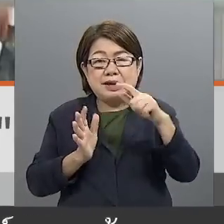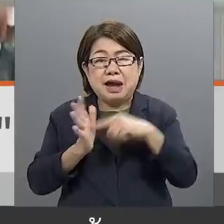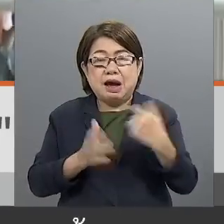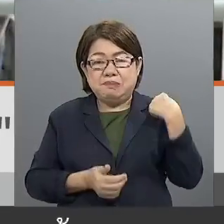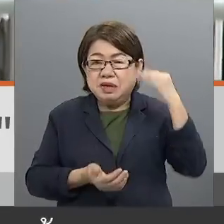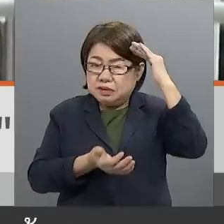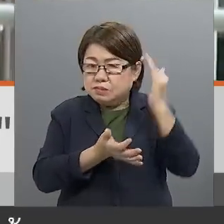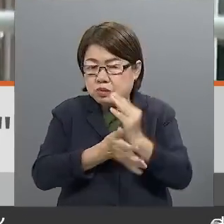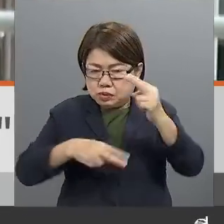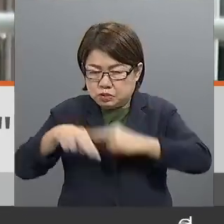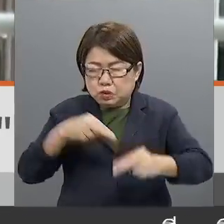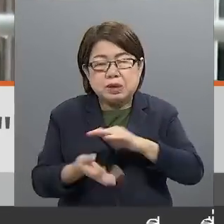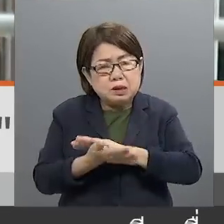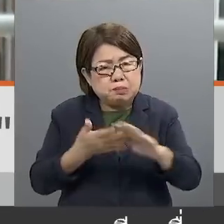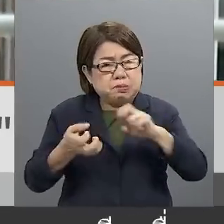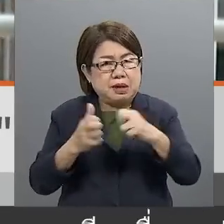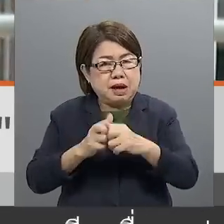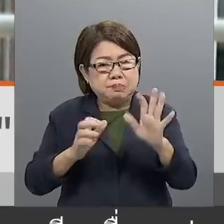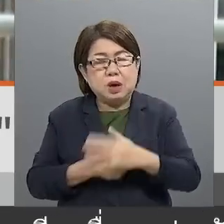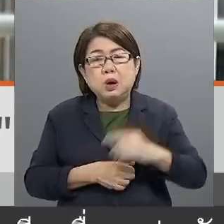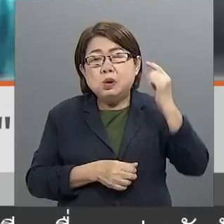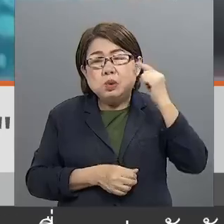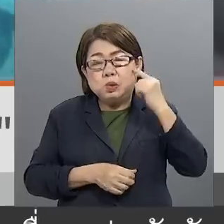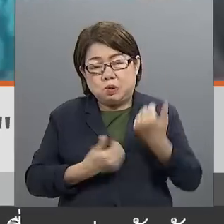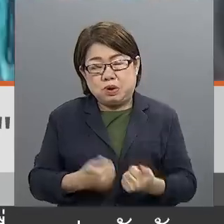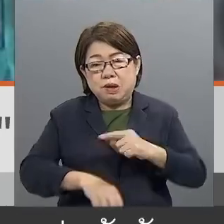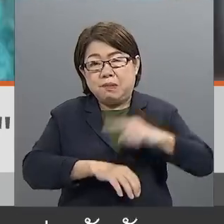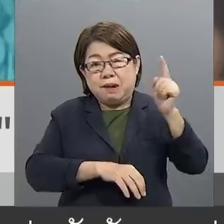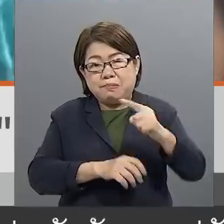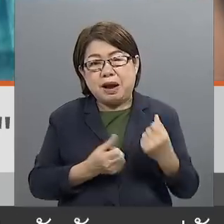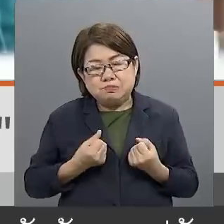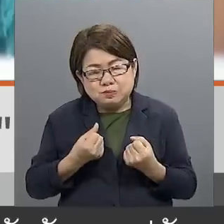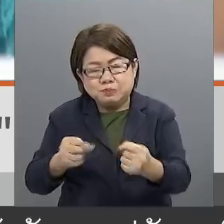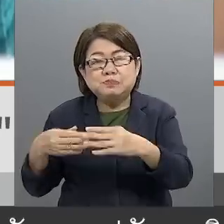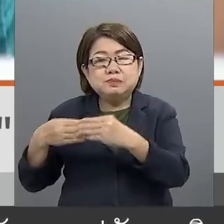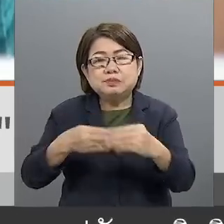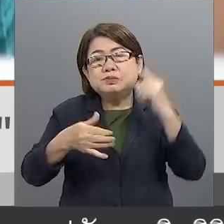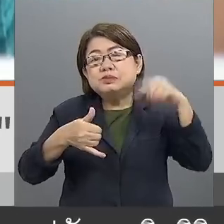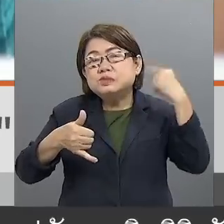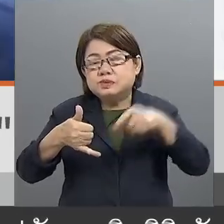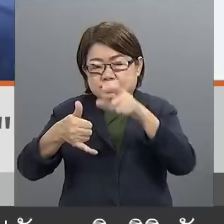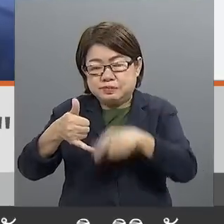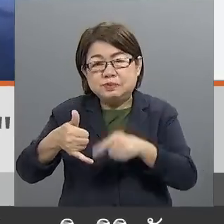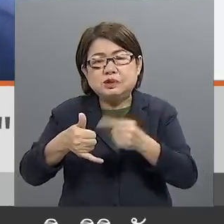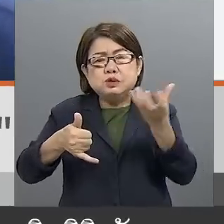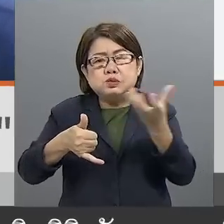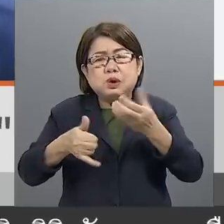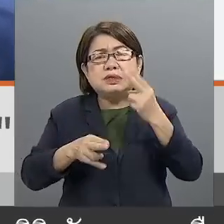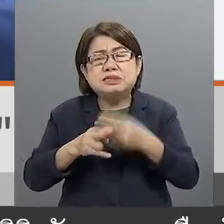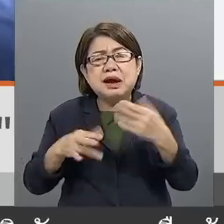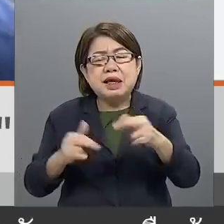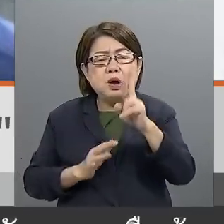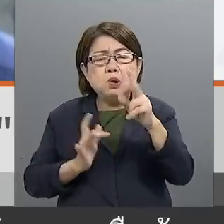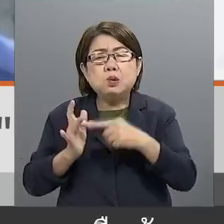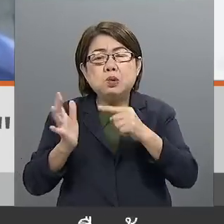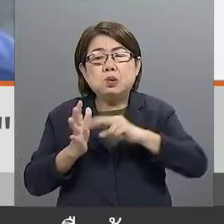หลังรับทราบว่าช่วงบ่ายวันนี้นักงานสอบสวนจะนำตัวนางสาวปนัสอยาสิทธิจิรวัฒนกุลหรือว่ารุ้งและนายผลิตชีว